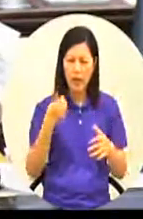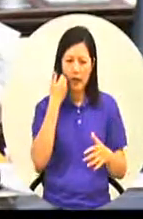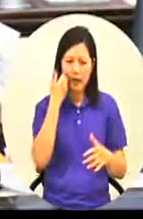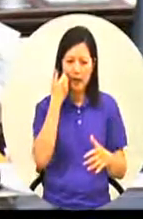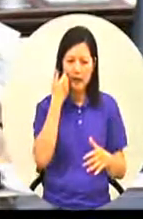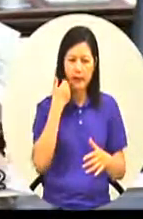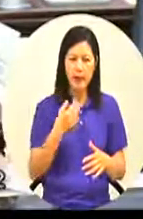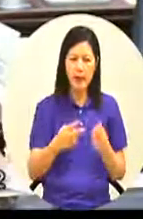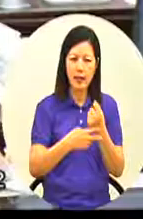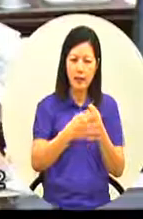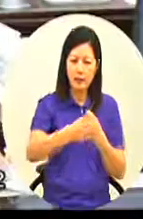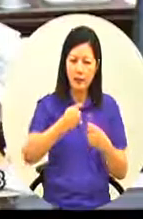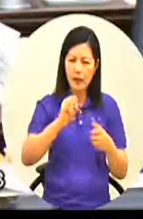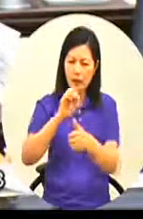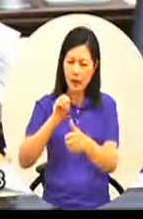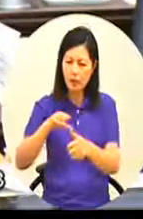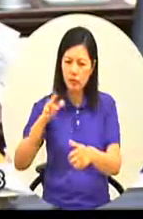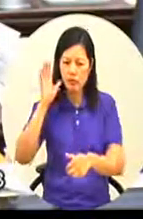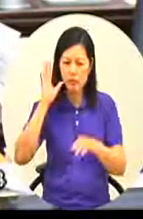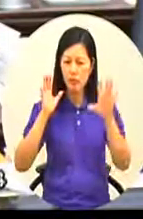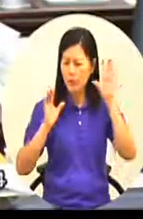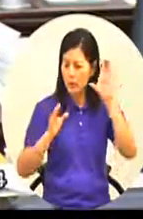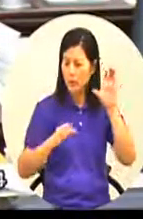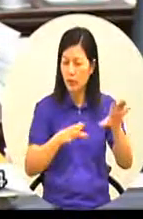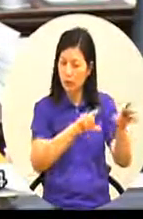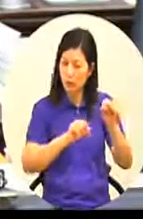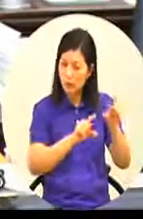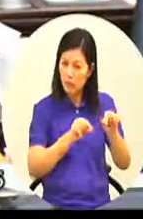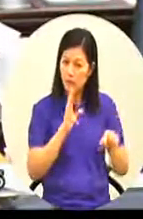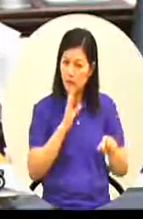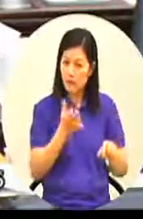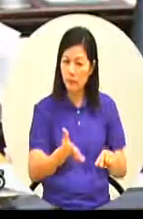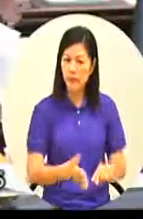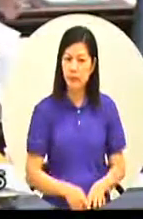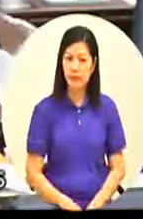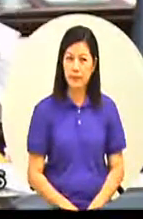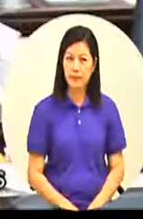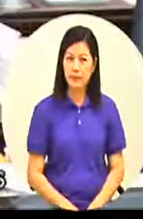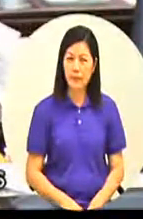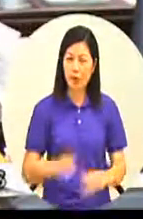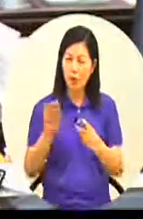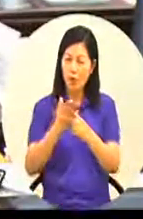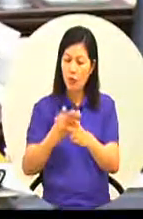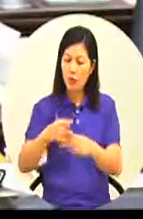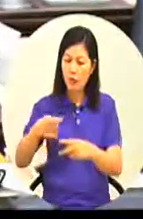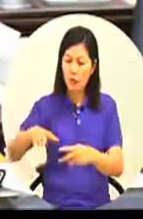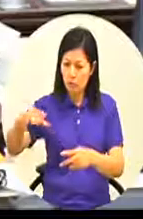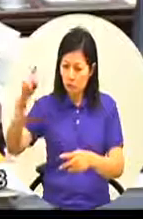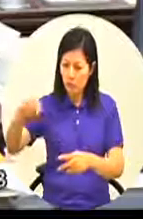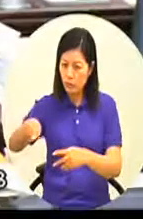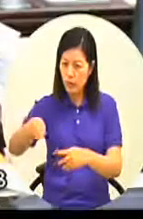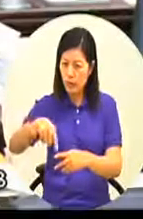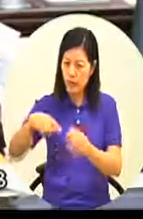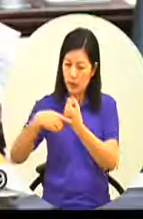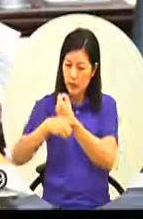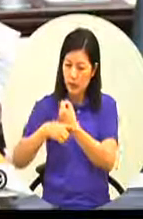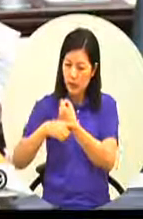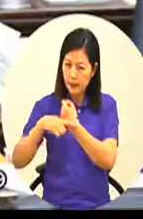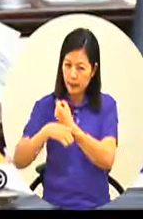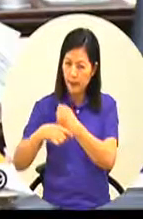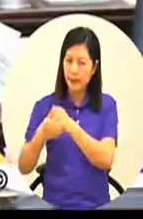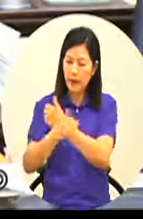做这个参与式预算的结果，来听里长的那个部分，还是我要来优先做你这个研考会做完的参与式